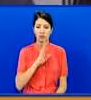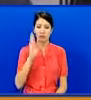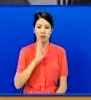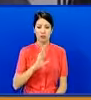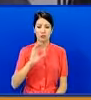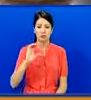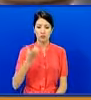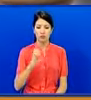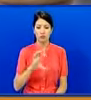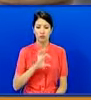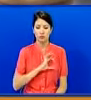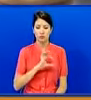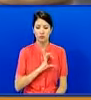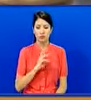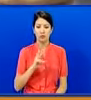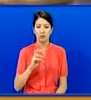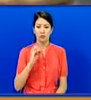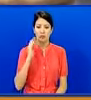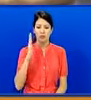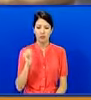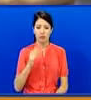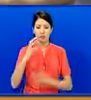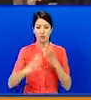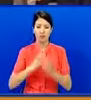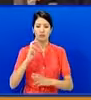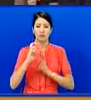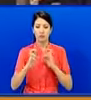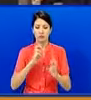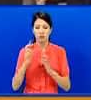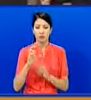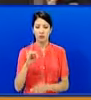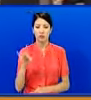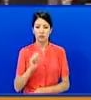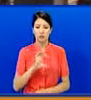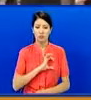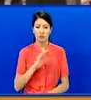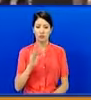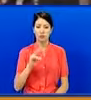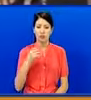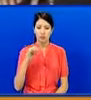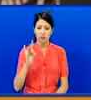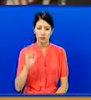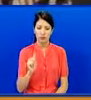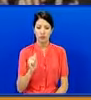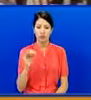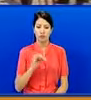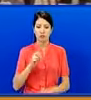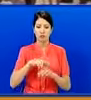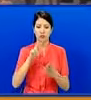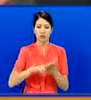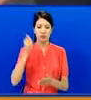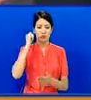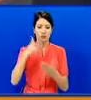жүлдегері Гүлісхан Нақпаева, бүкіл әлемдік шахмат олимпиадасының қола жүлдегері Шолпан Жылқайдарова және 18 жасқа дейінгі қыздар